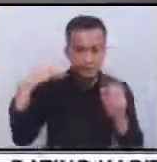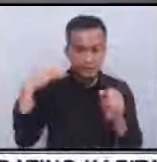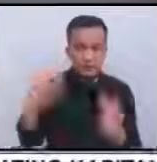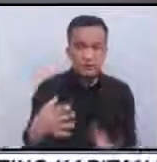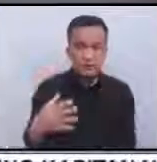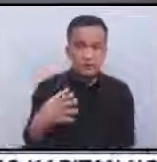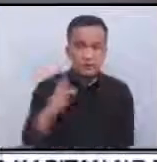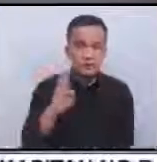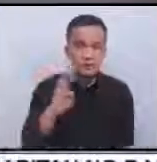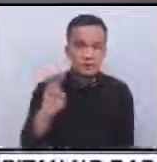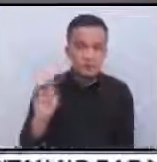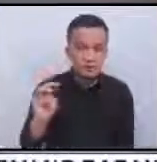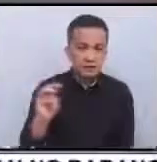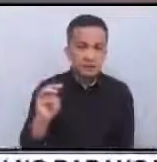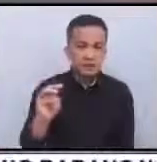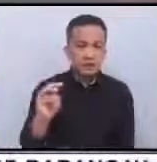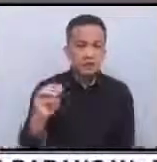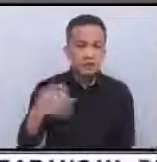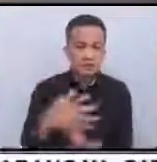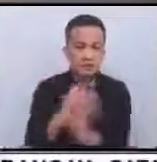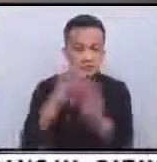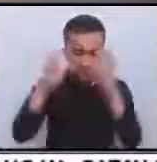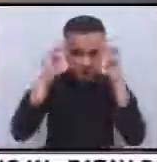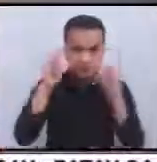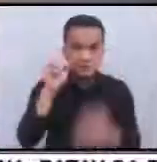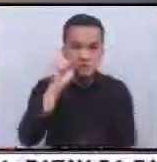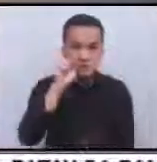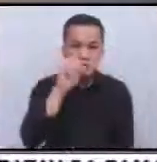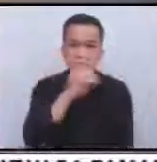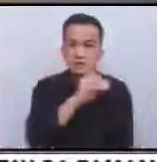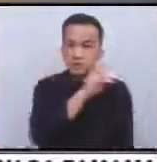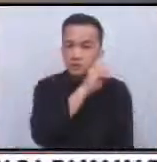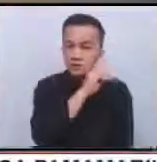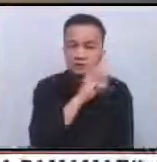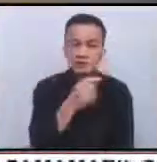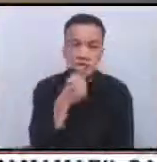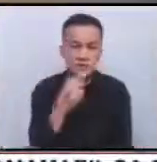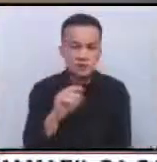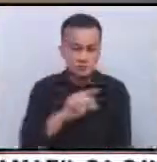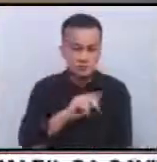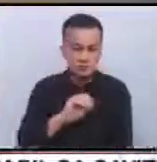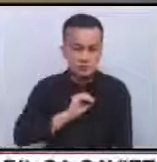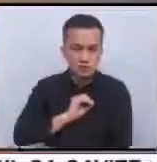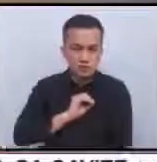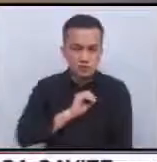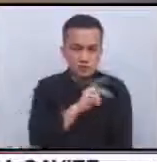President Davao City Mayor Sara Duterte na kanyang anyang personal na desisyon.